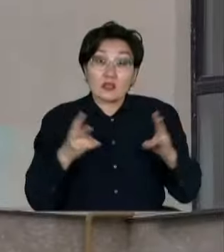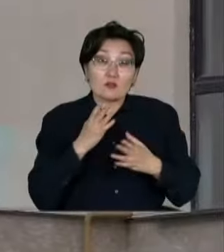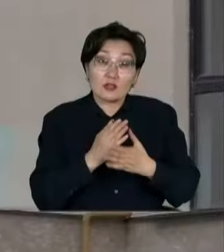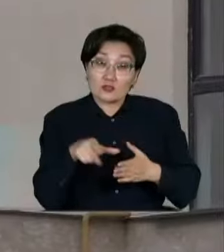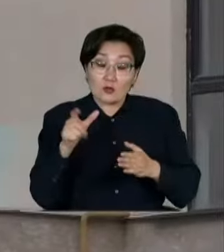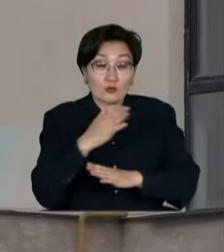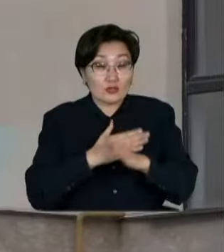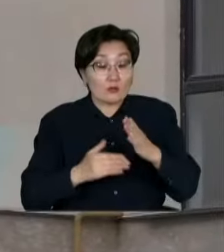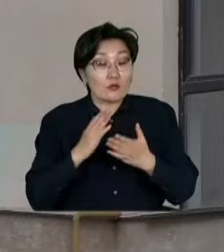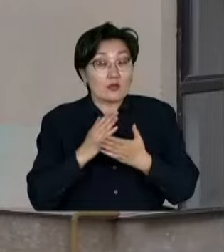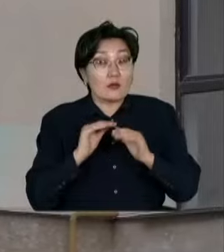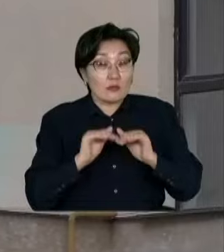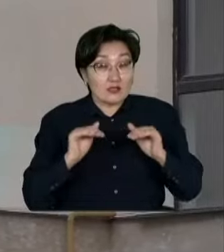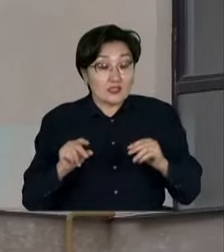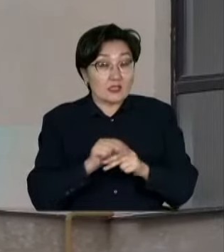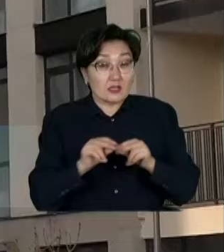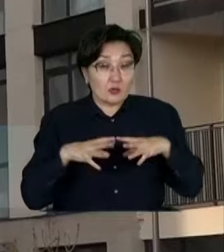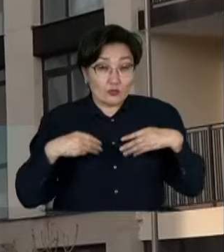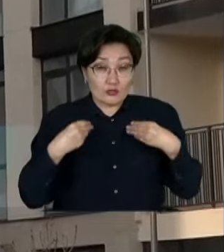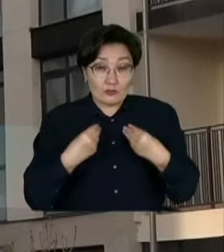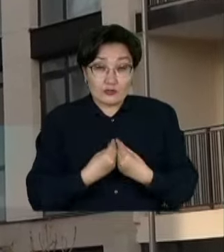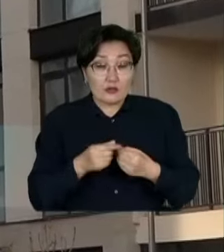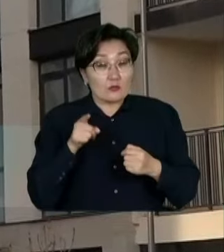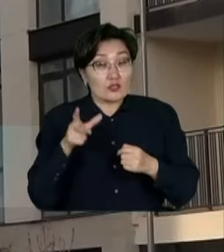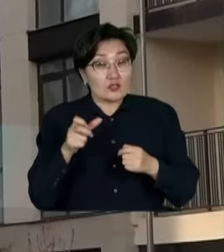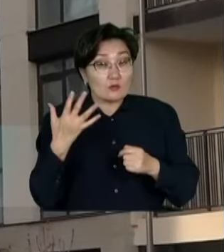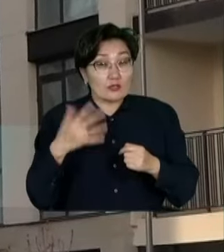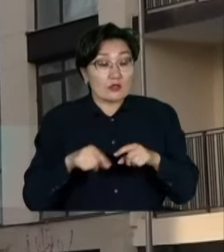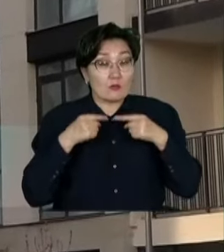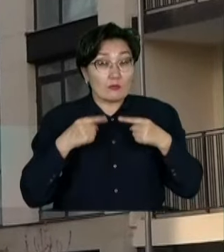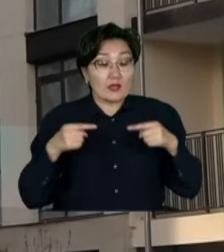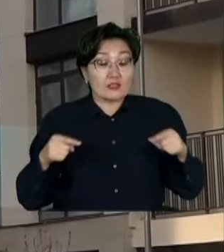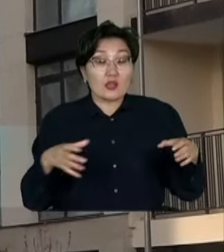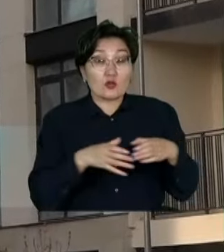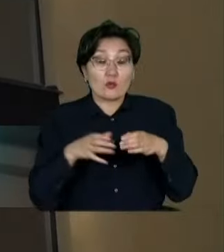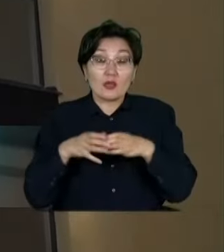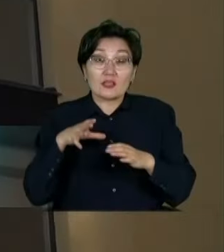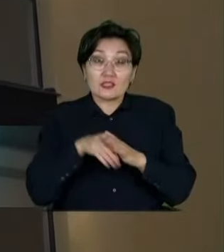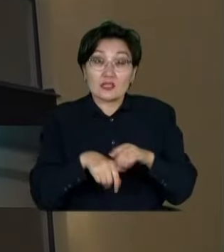мен мүгедек балаларды тәрбиелеп отырған отбасыларға және 1350-і басқа санаттарға